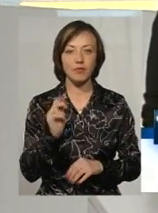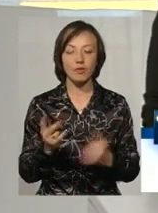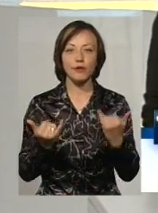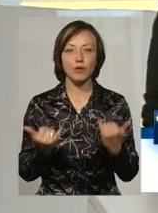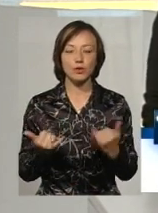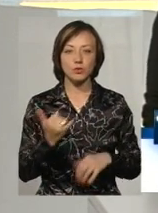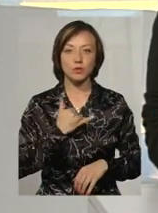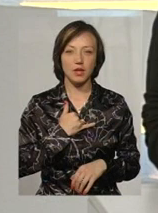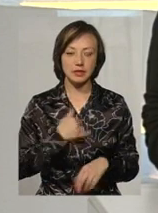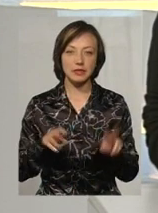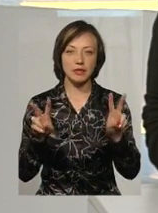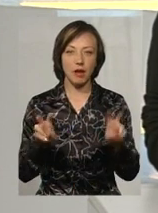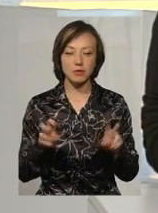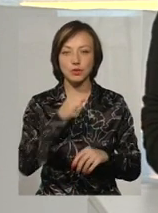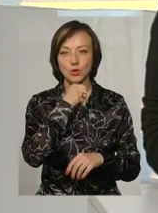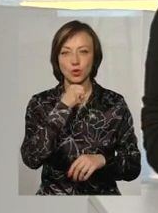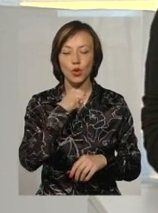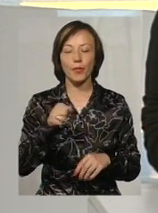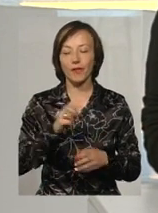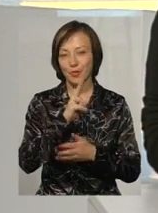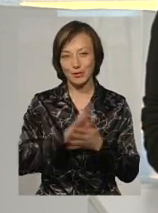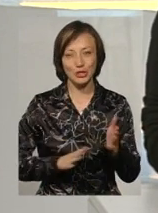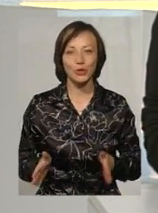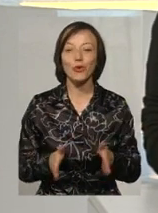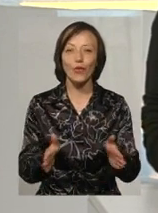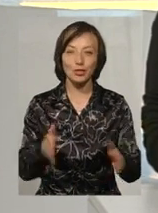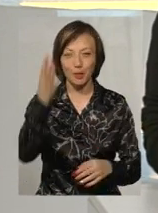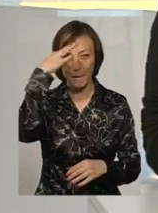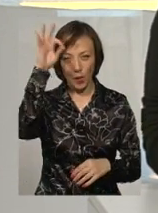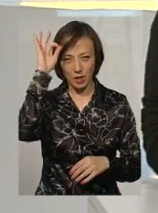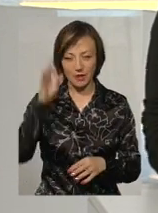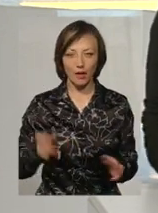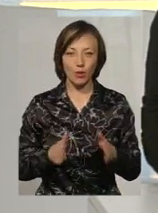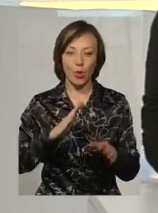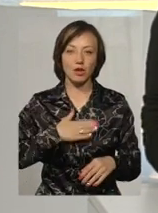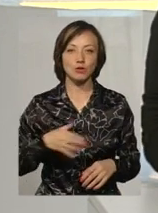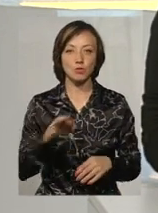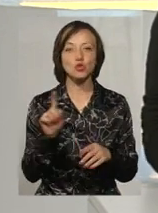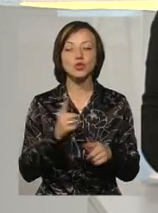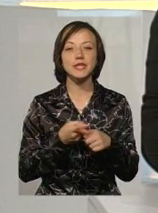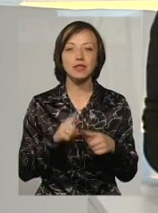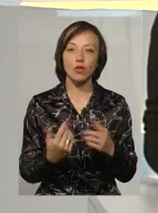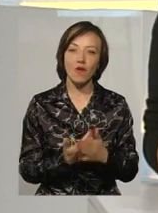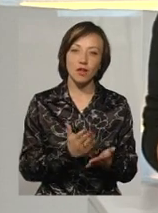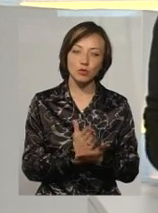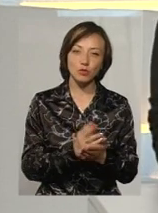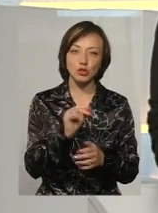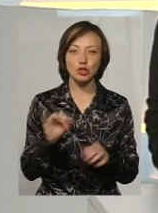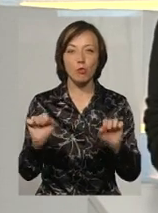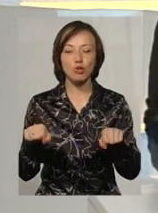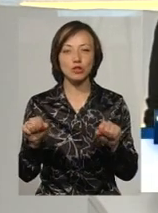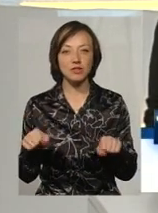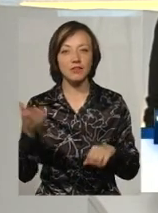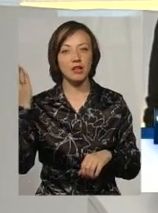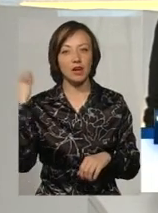у нас тема «Дорожня поліція на дорогах нашої області». Що це, нова служба чи, можливо,